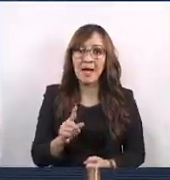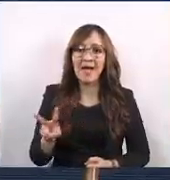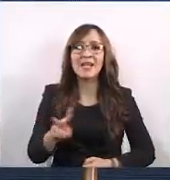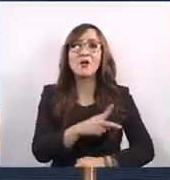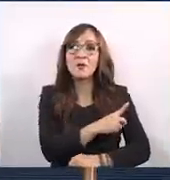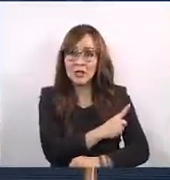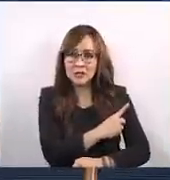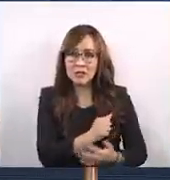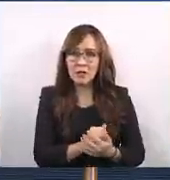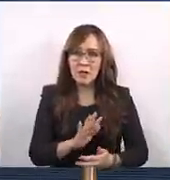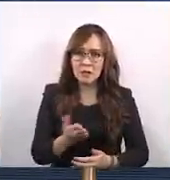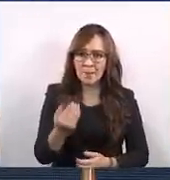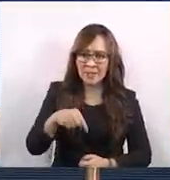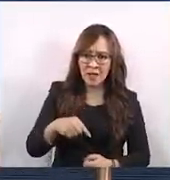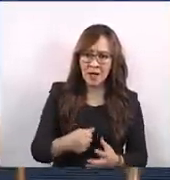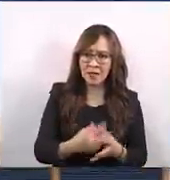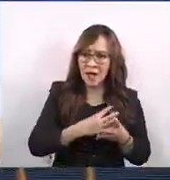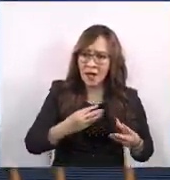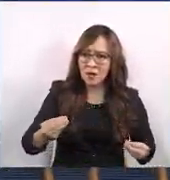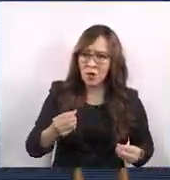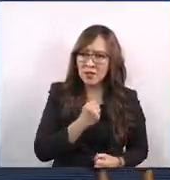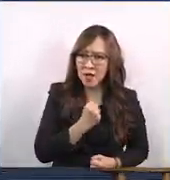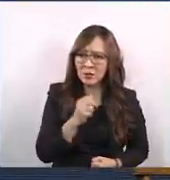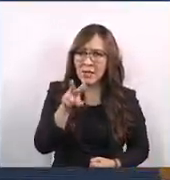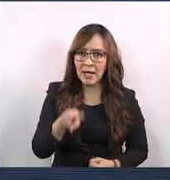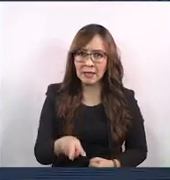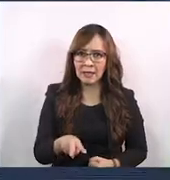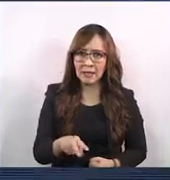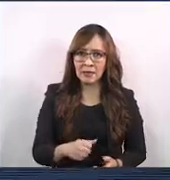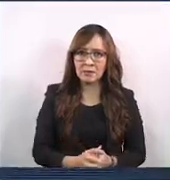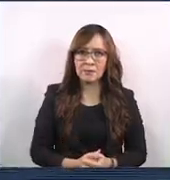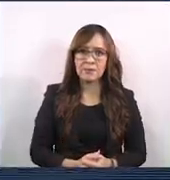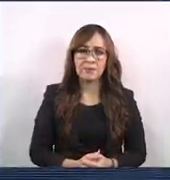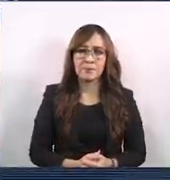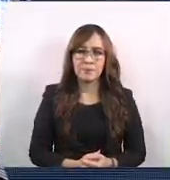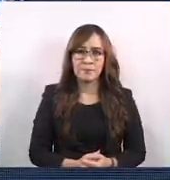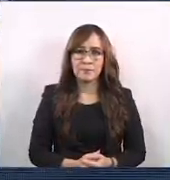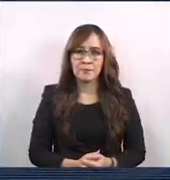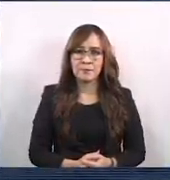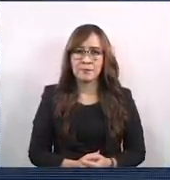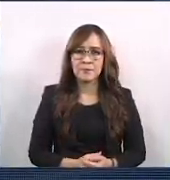fraksi begini-begini Ali tidak bisa memberi dan tidak bisa menjual semuanya itu omong kosong sementara